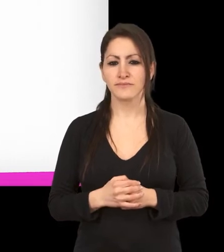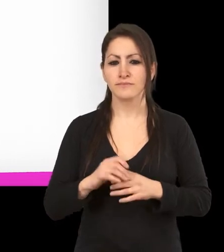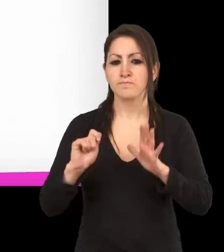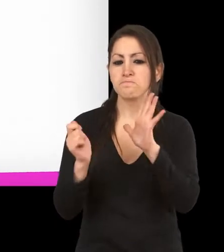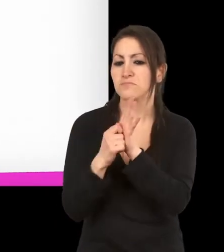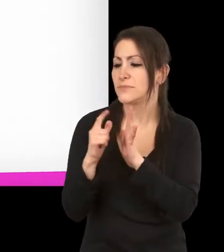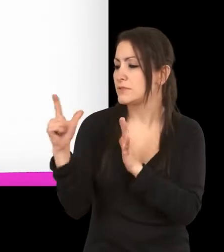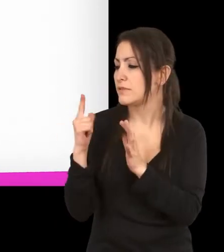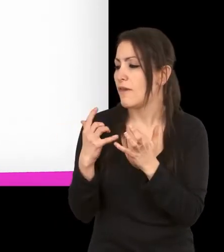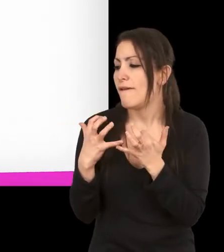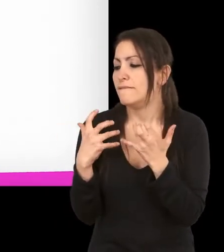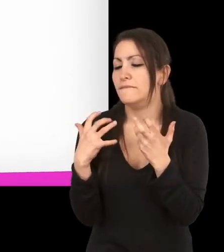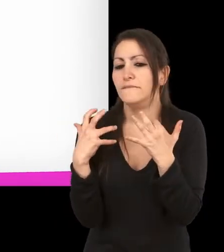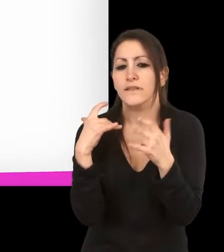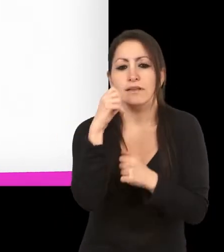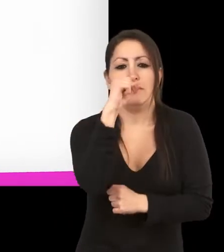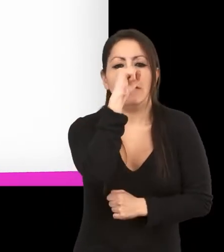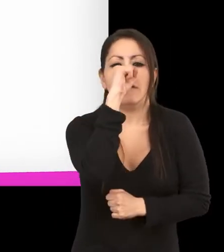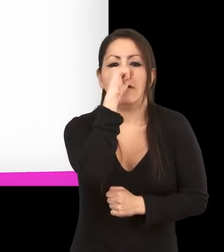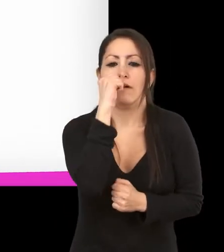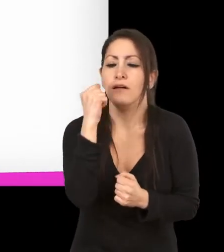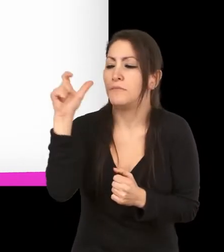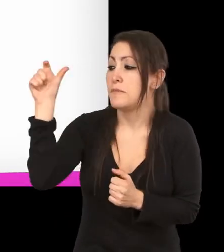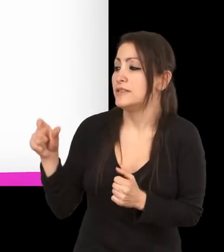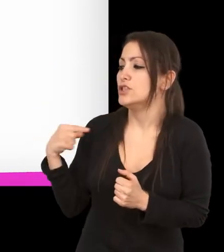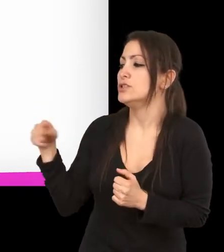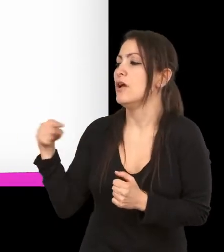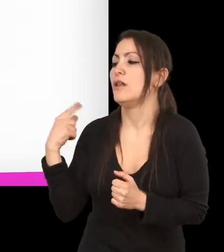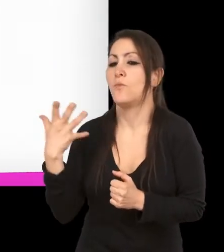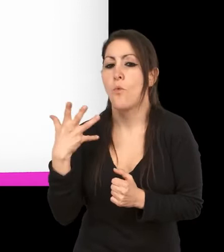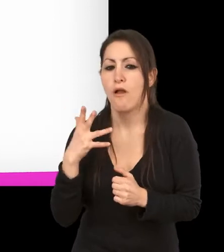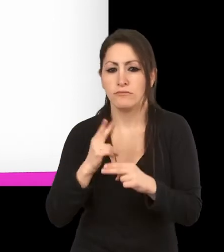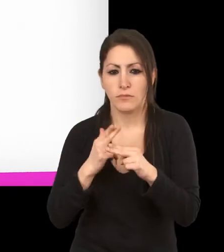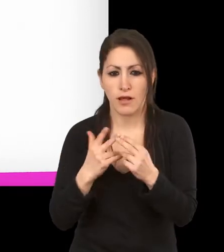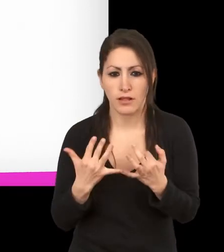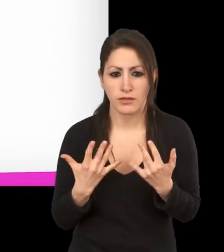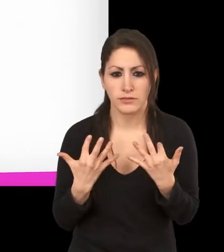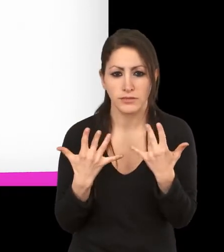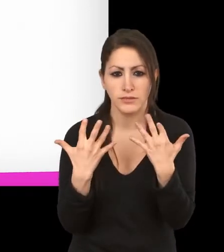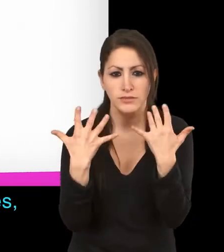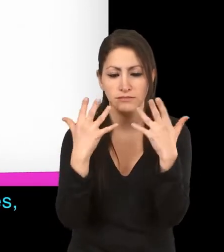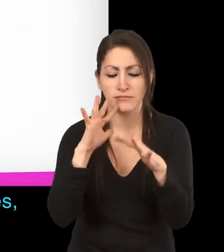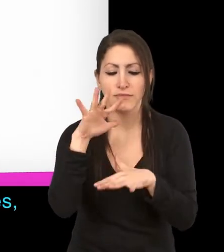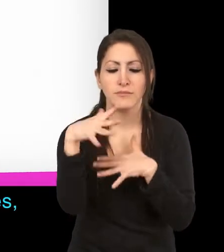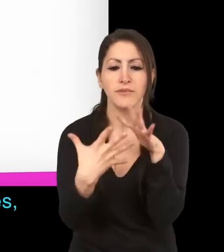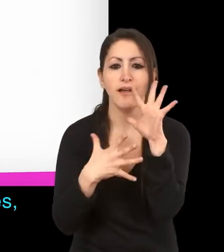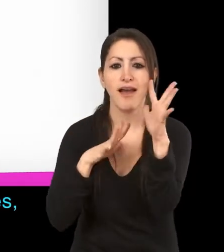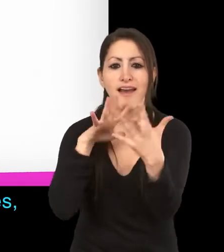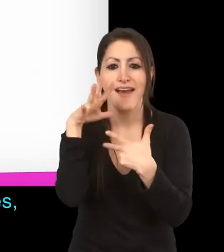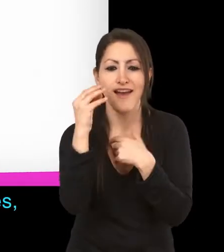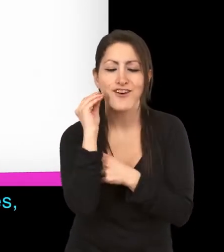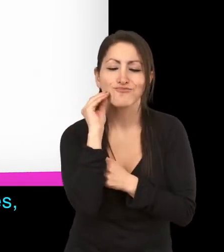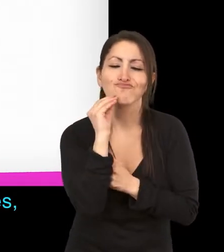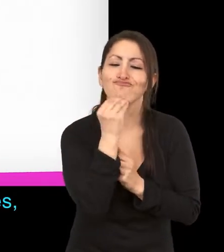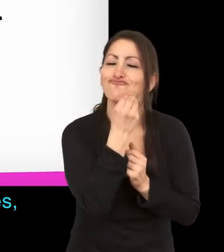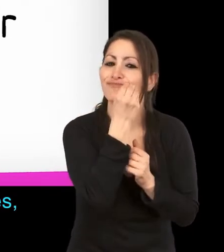Quand on a envie de partager un plaisir sexuel, de faire l'amour avec quelqu'un, c'est le désir. Les préliminaires, comme les